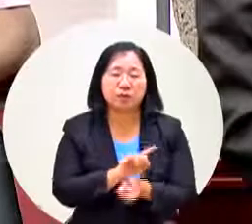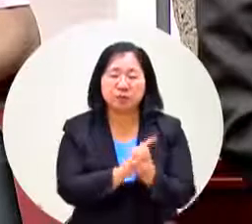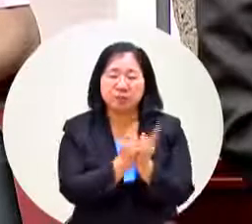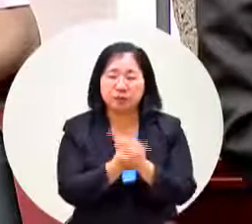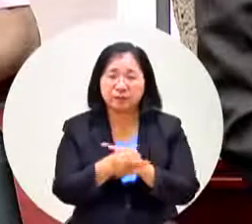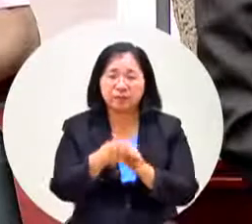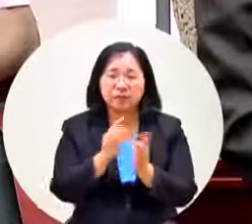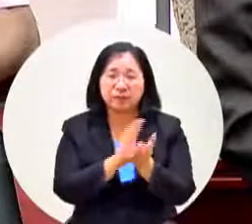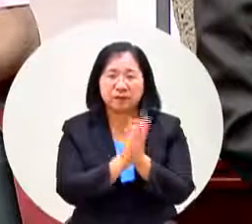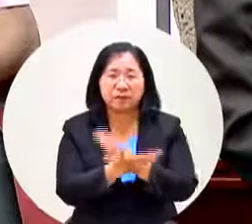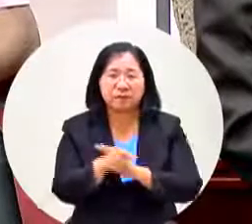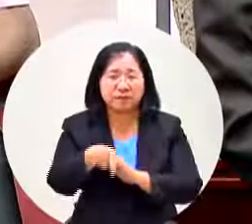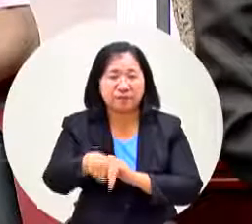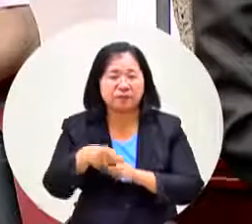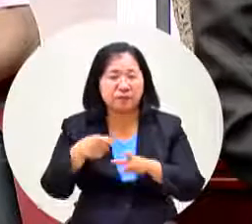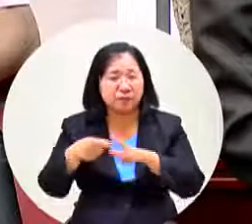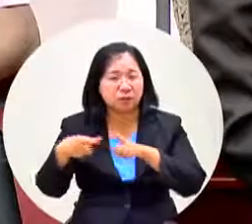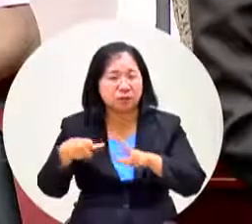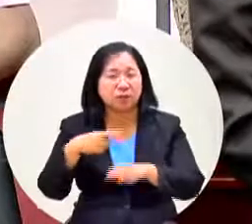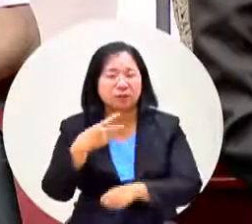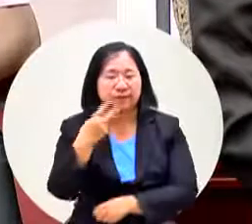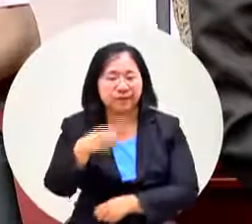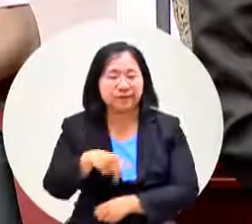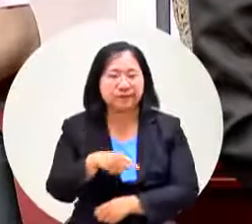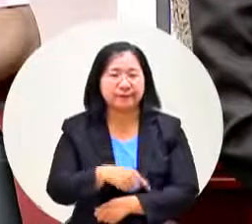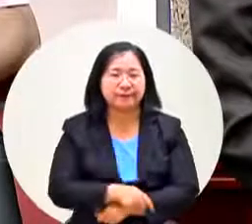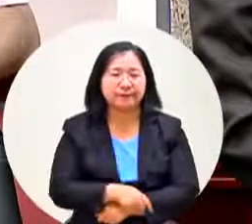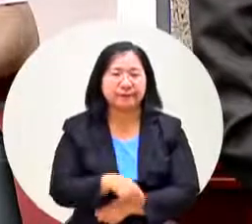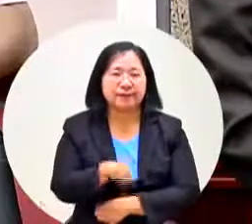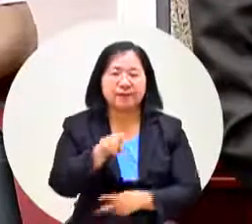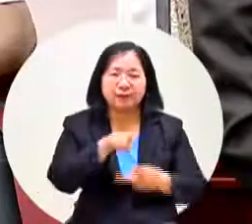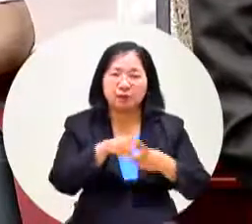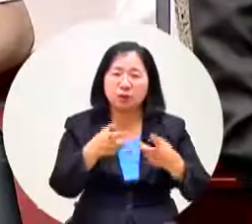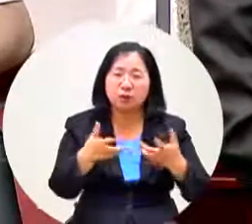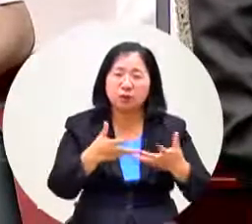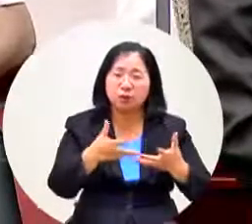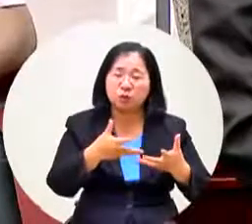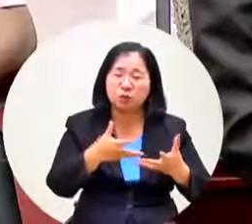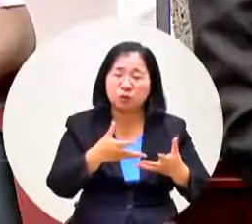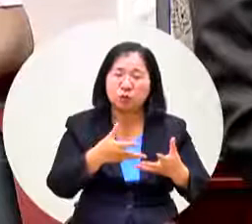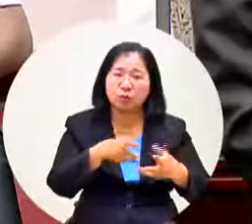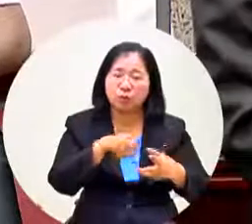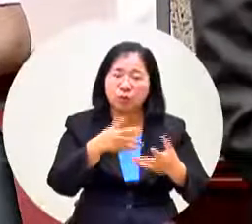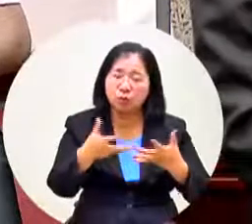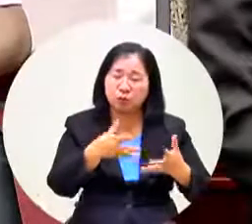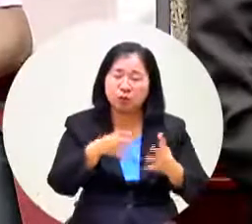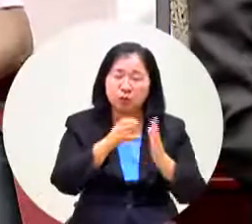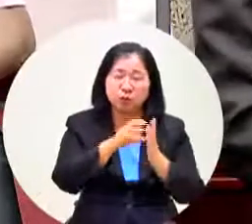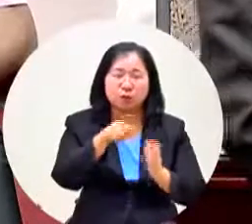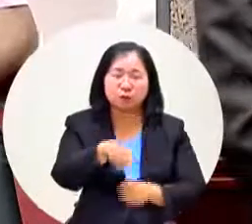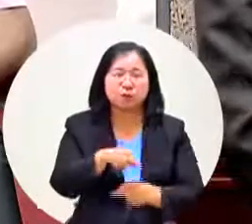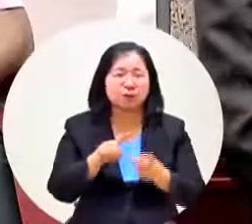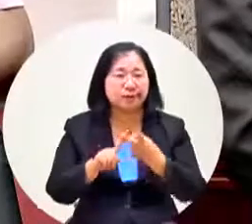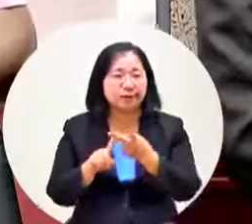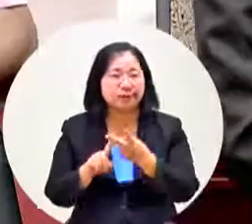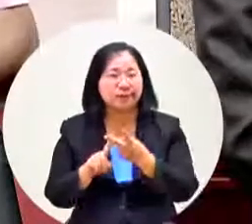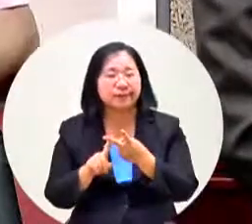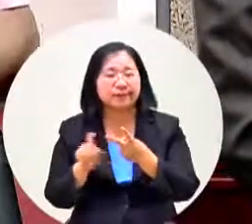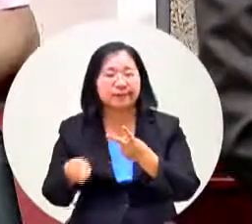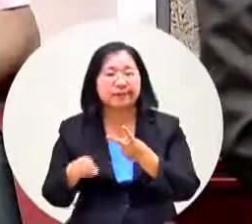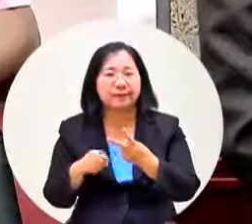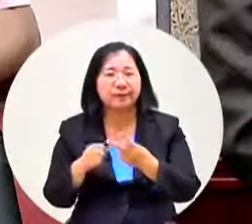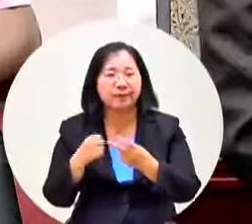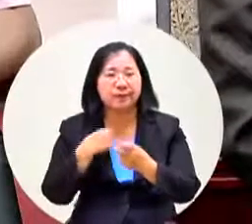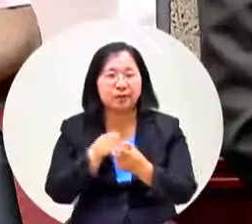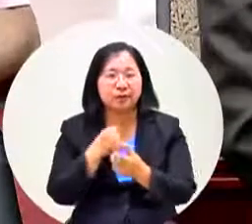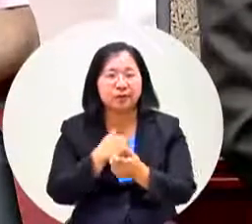的这个设计委员会吼，嘛是过咧要做相关的这个整个的这个训练，啊，加这